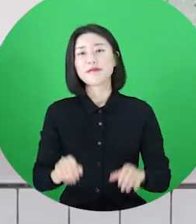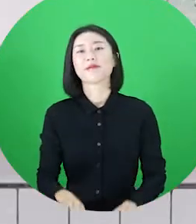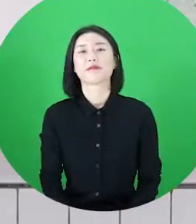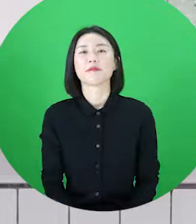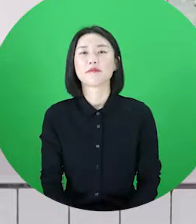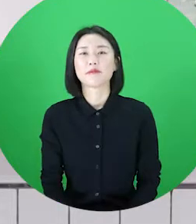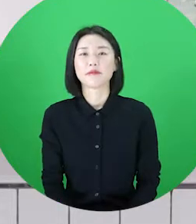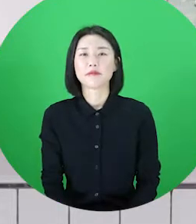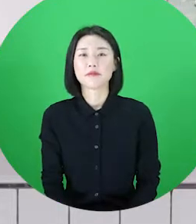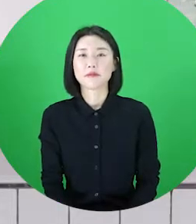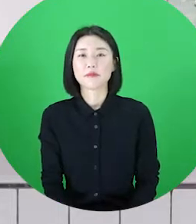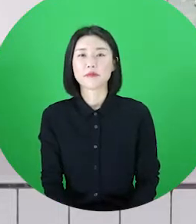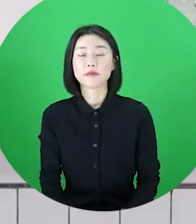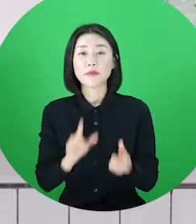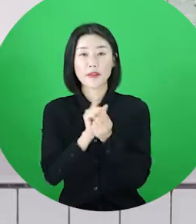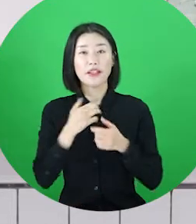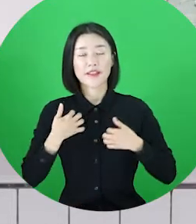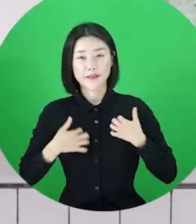여러분 안녕하세요.